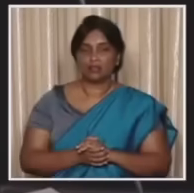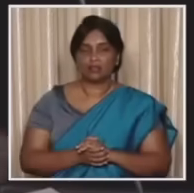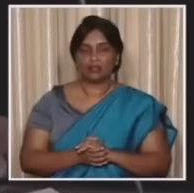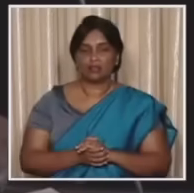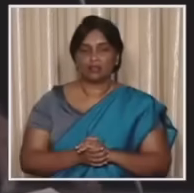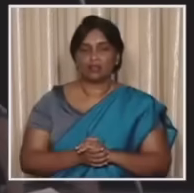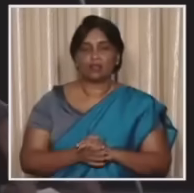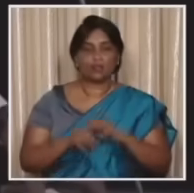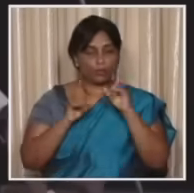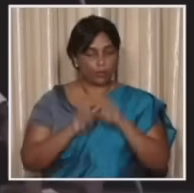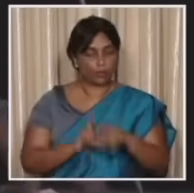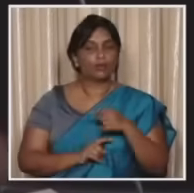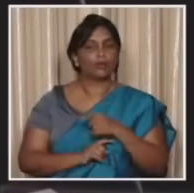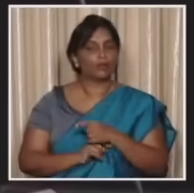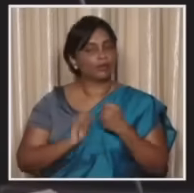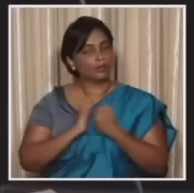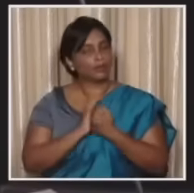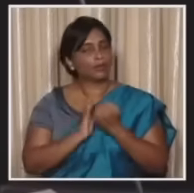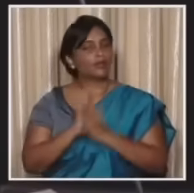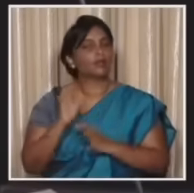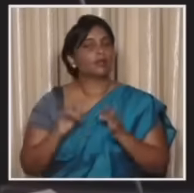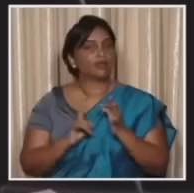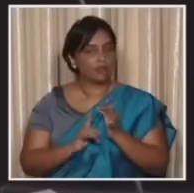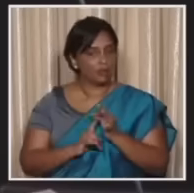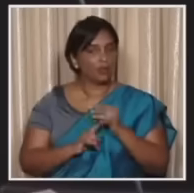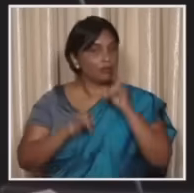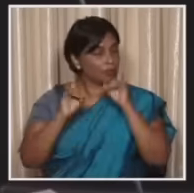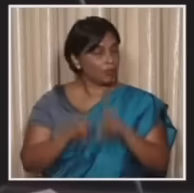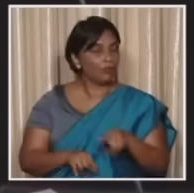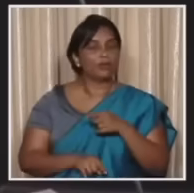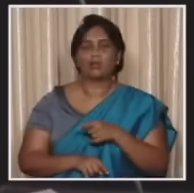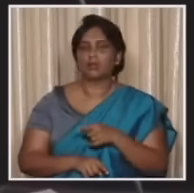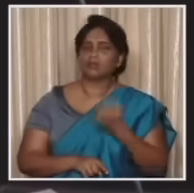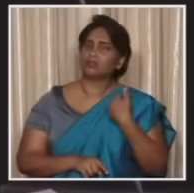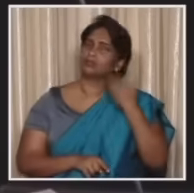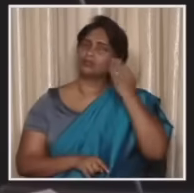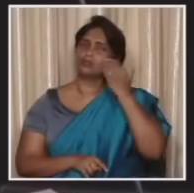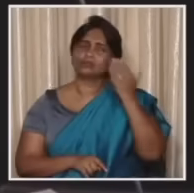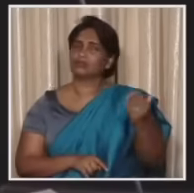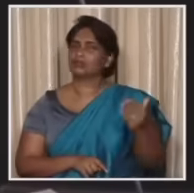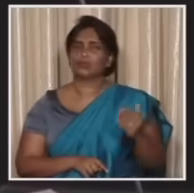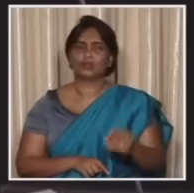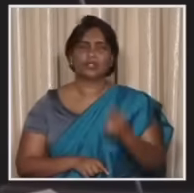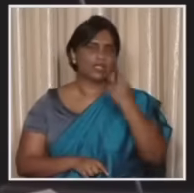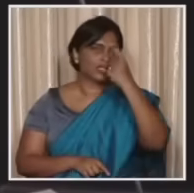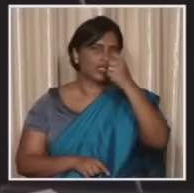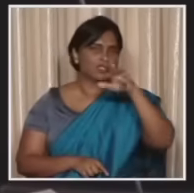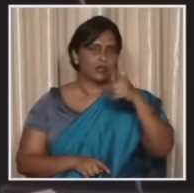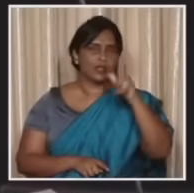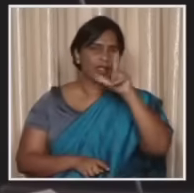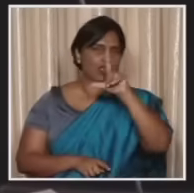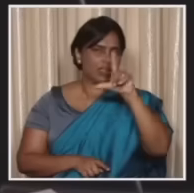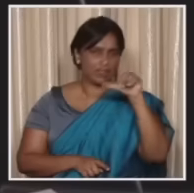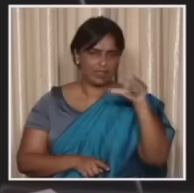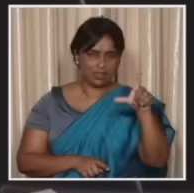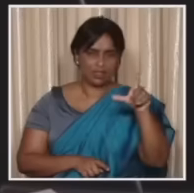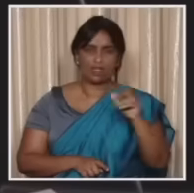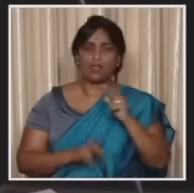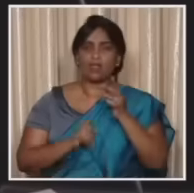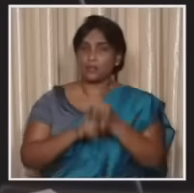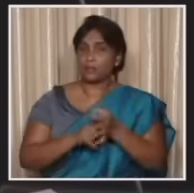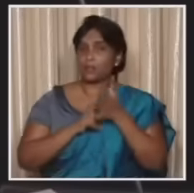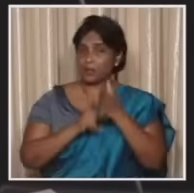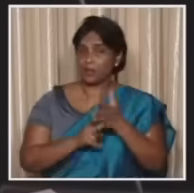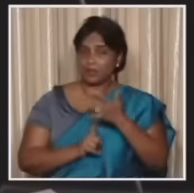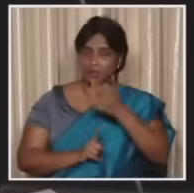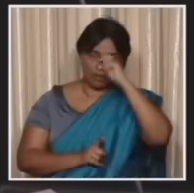බලන්නකෝ. ඉතින් ඒ නිසා ගරු ඇමතුමනි දැන් මේක බැලුවම පේනවා 1977 දී රණසිංහ